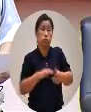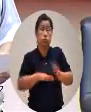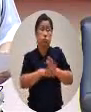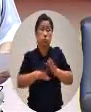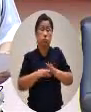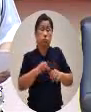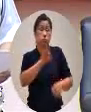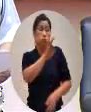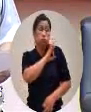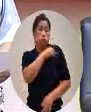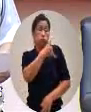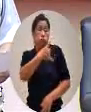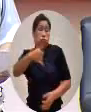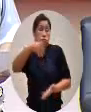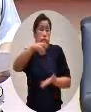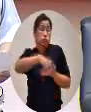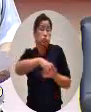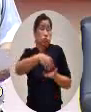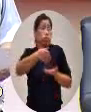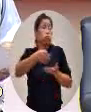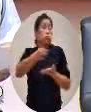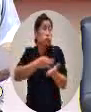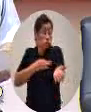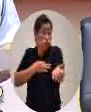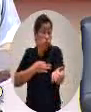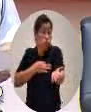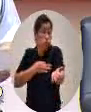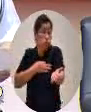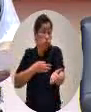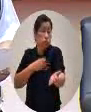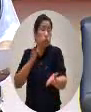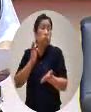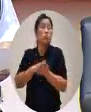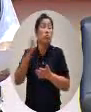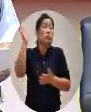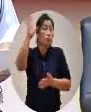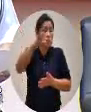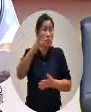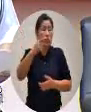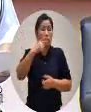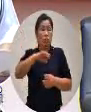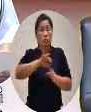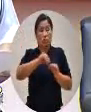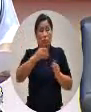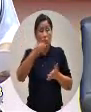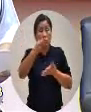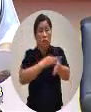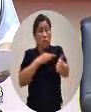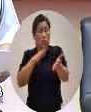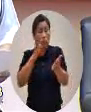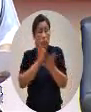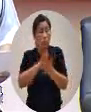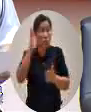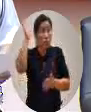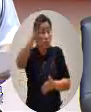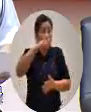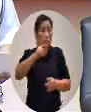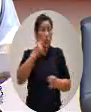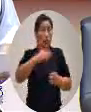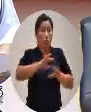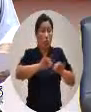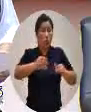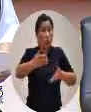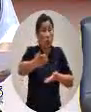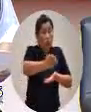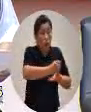這樣以後如果我們球場收回來本身買球場的肺炎症的全力我們要